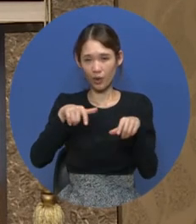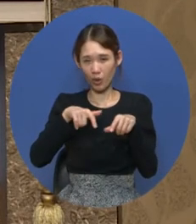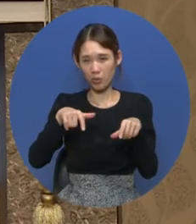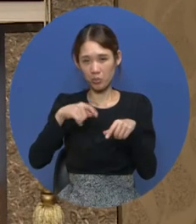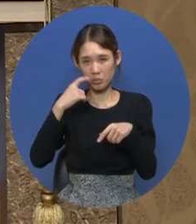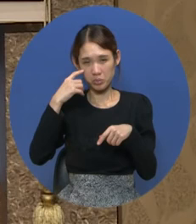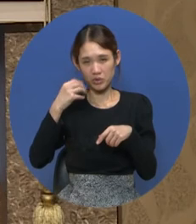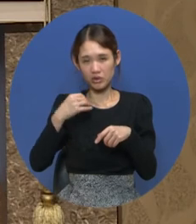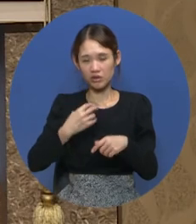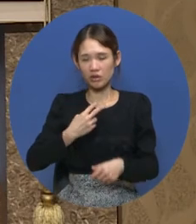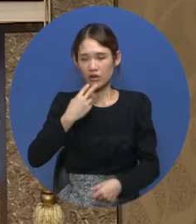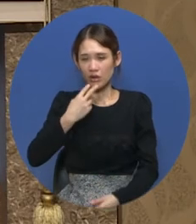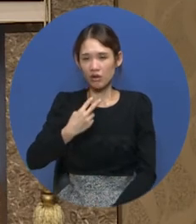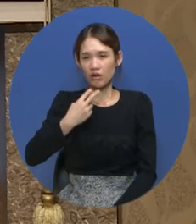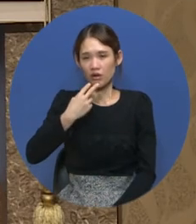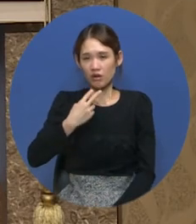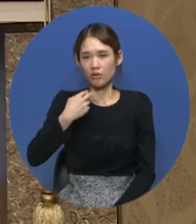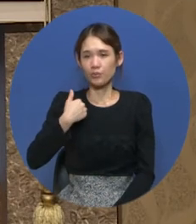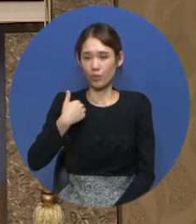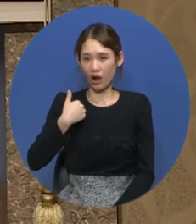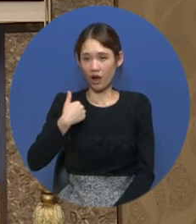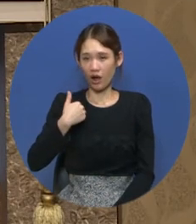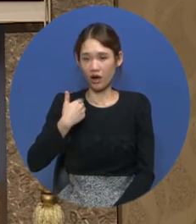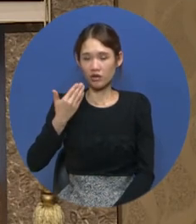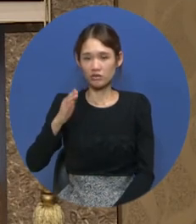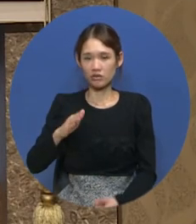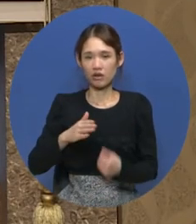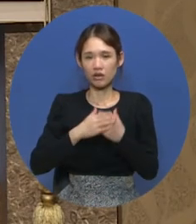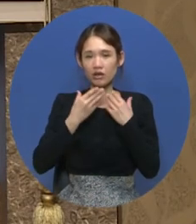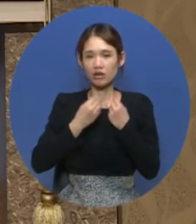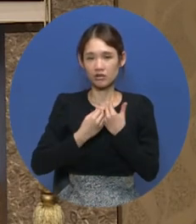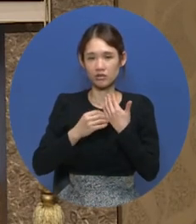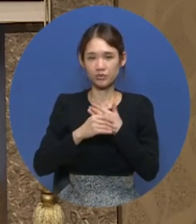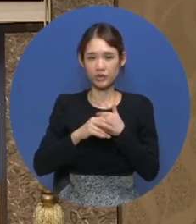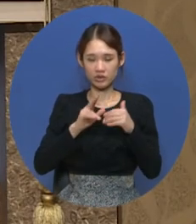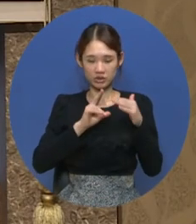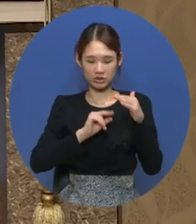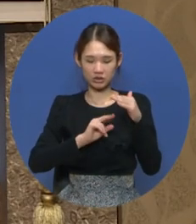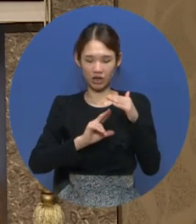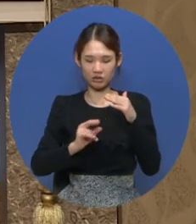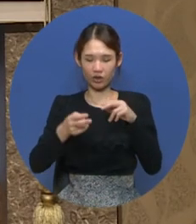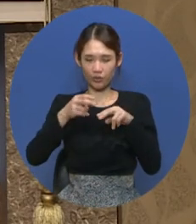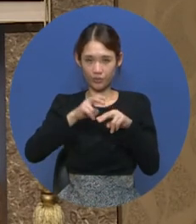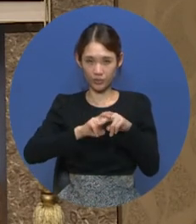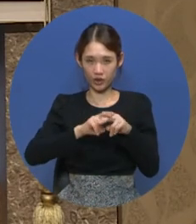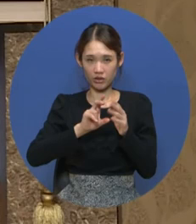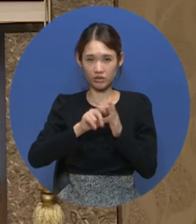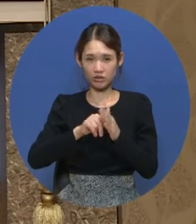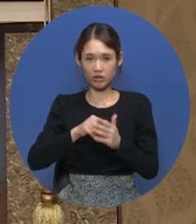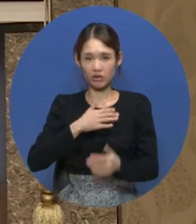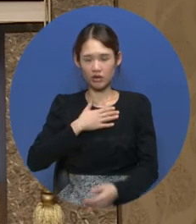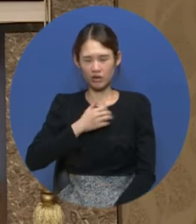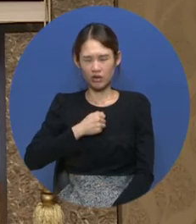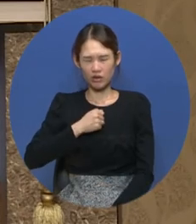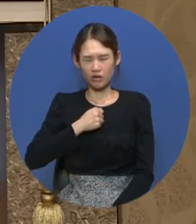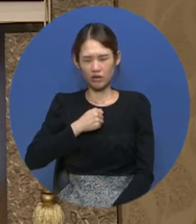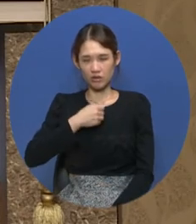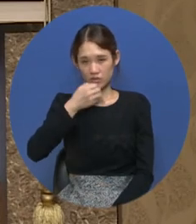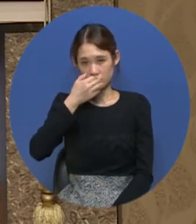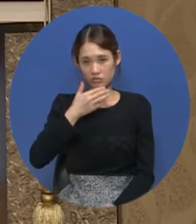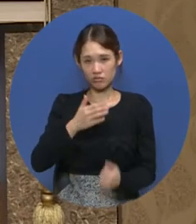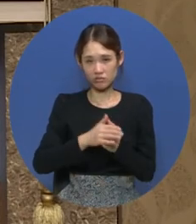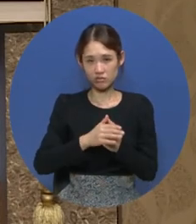숨찬 지를 모르는데 가 예를 들어서 어 지하철을 탔을 때 작은 너무 힘들어 같고 정말